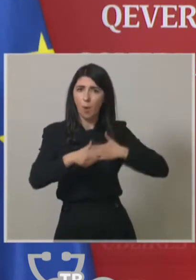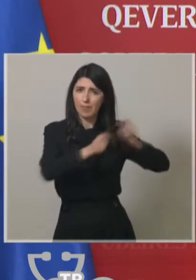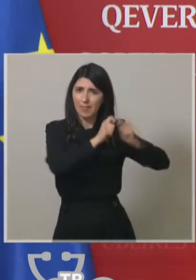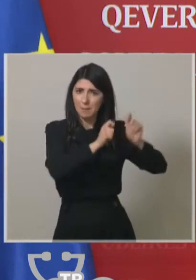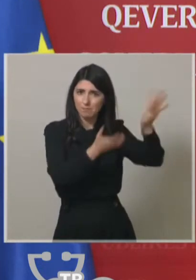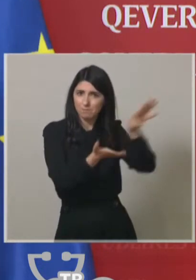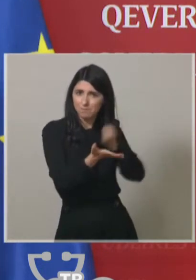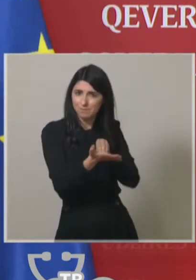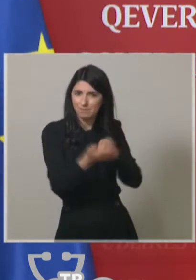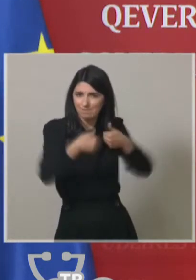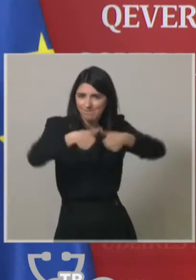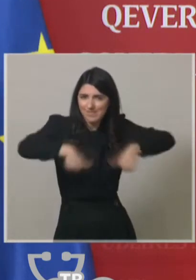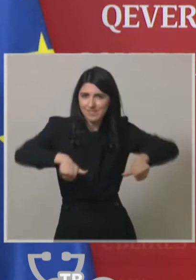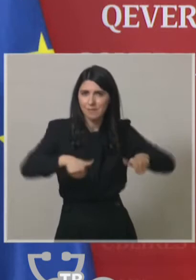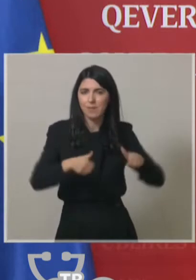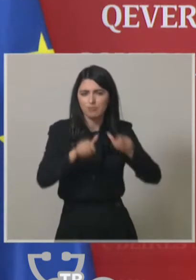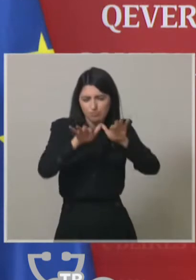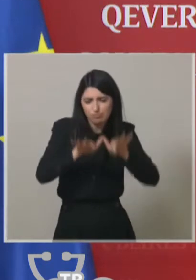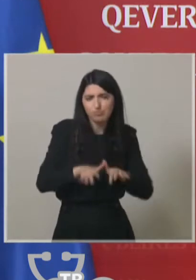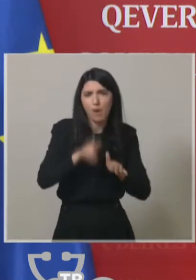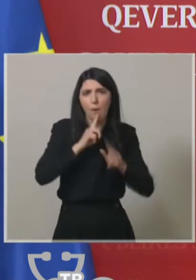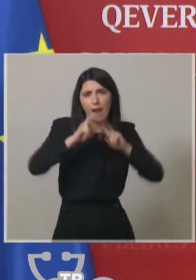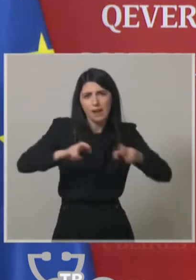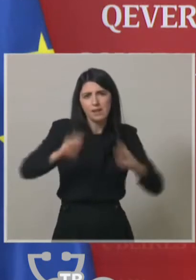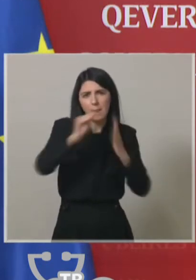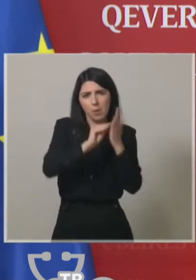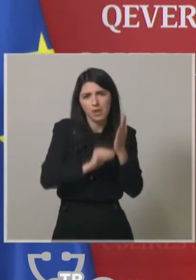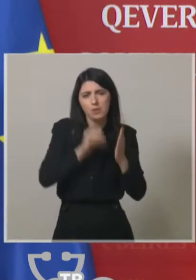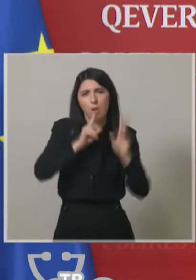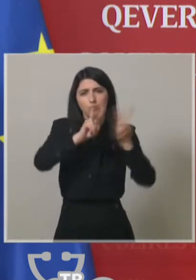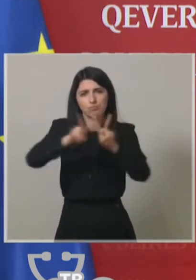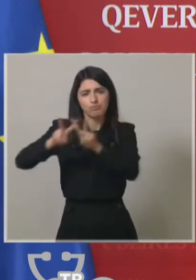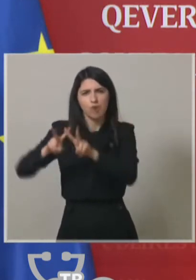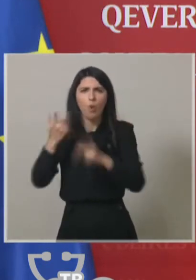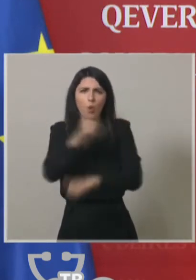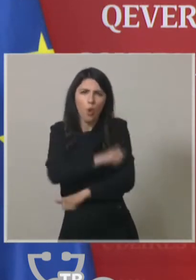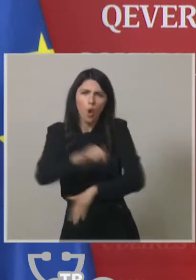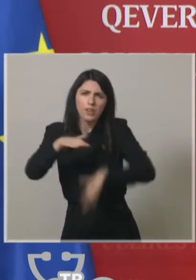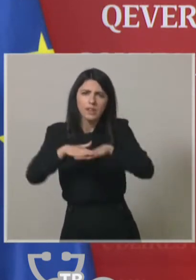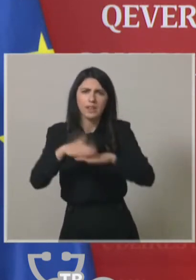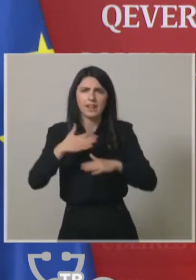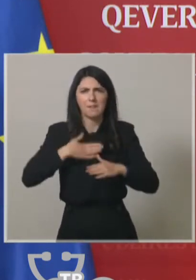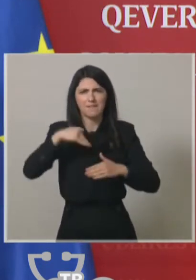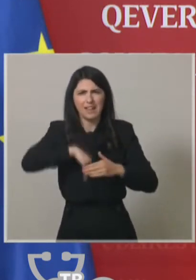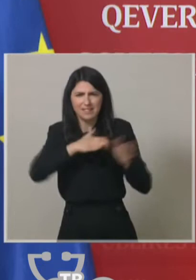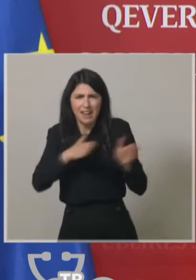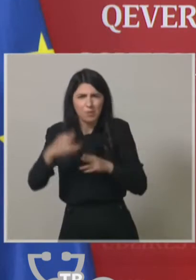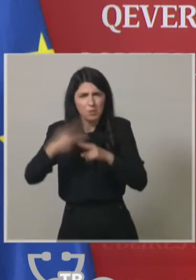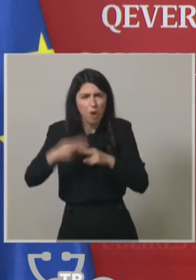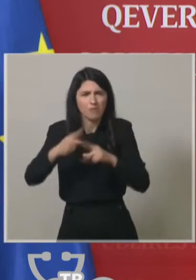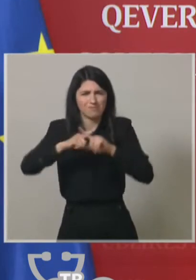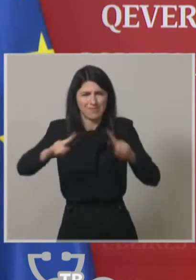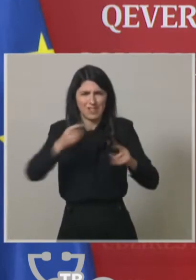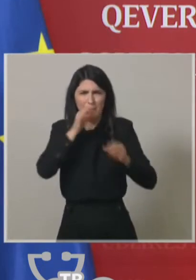термин, кој што ги анализира податоците кои што се ставаат во сајтот, возраст, хронични болести и така натаму,